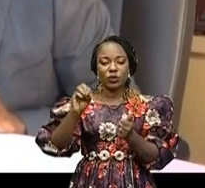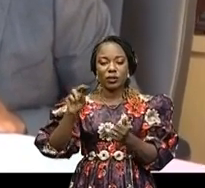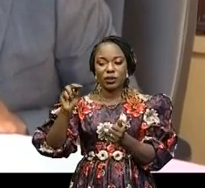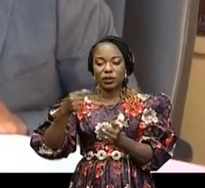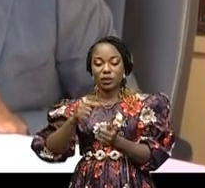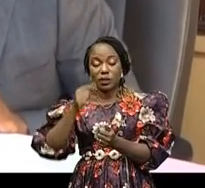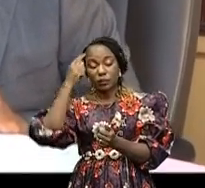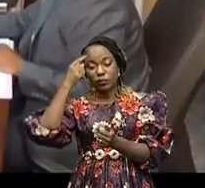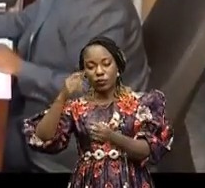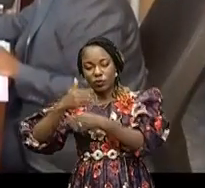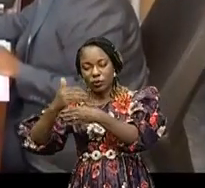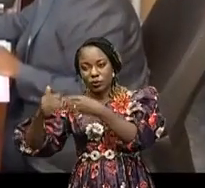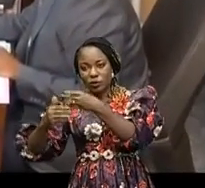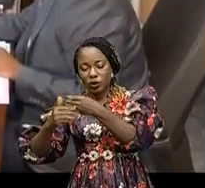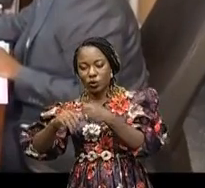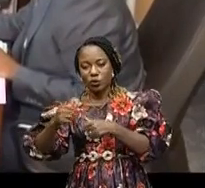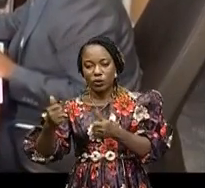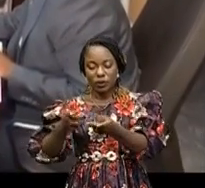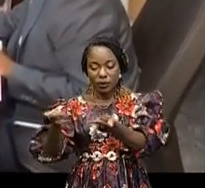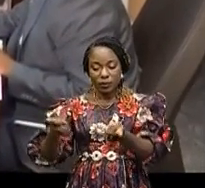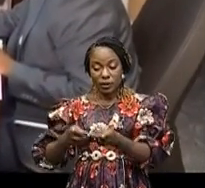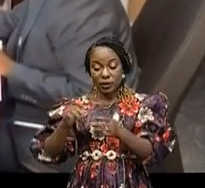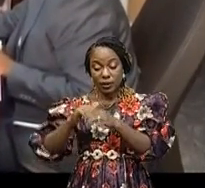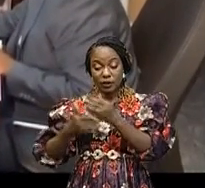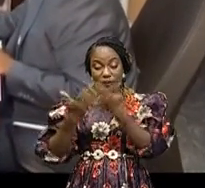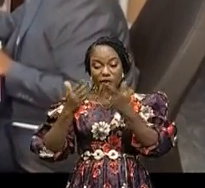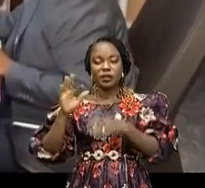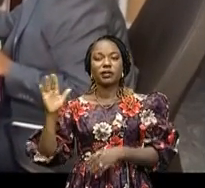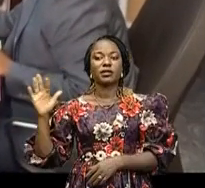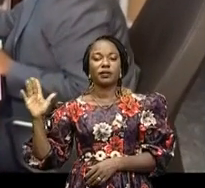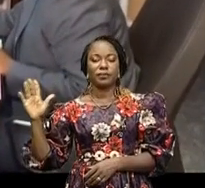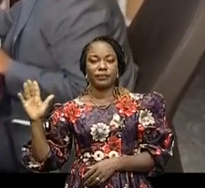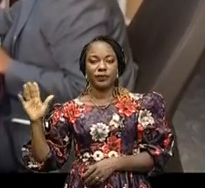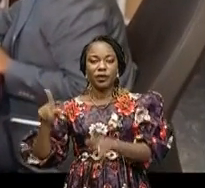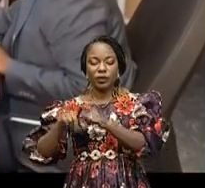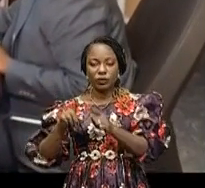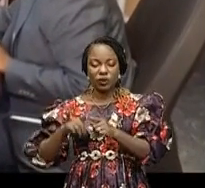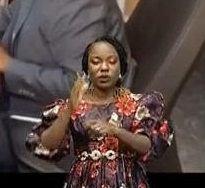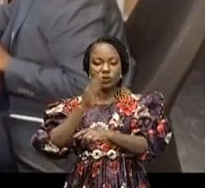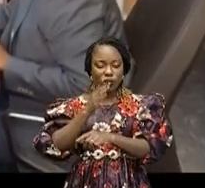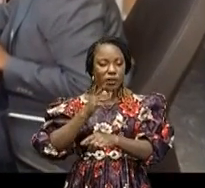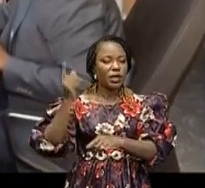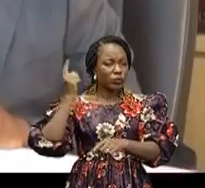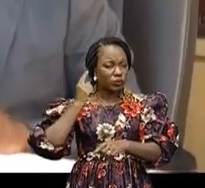la réhabilitation de certains axes routiers dans la ville-province de Kinshasa. Le Conseil a pris acte